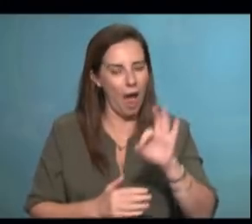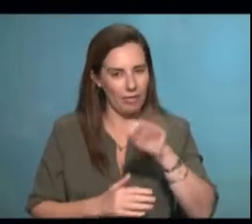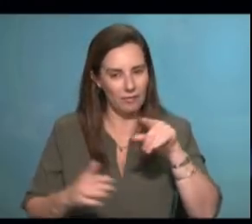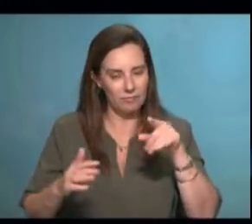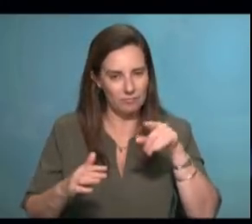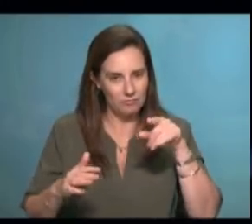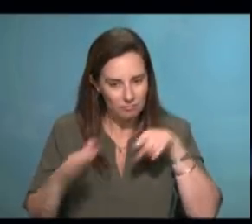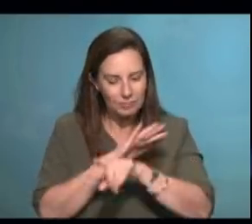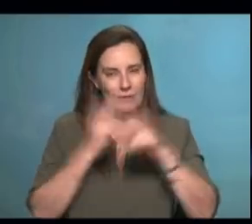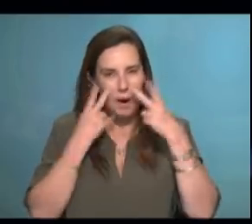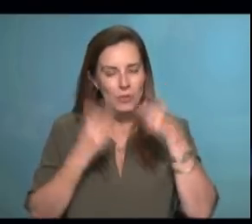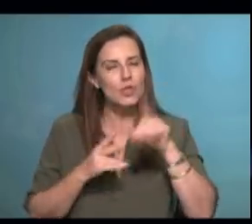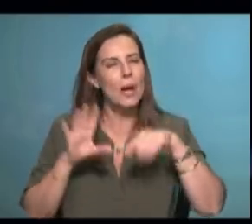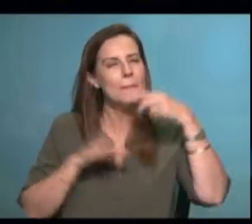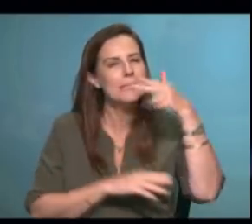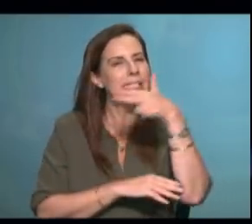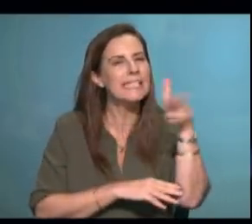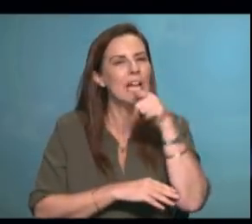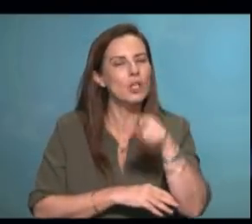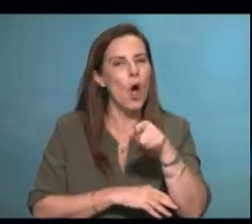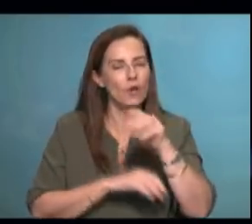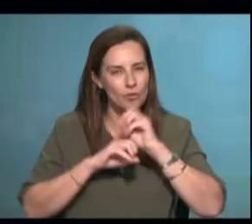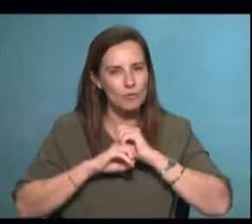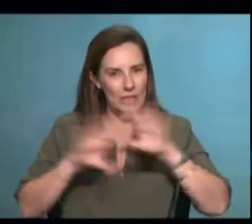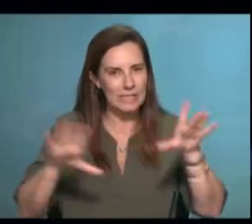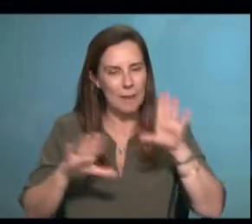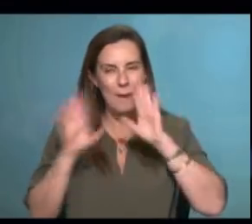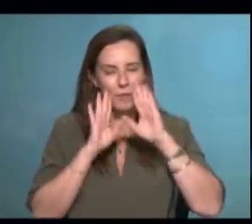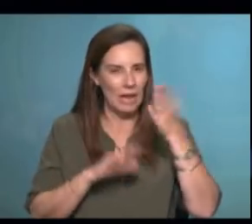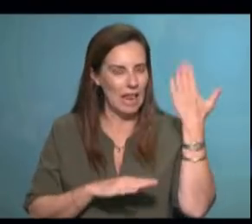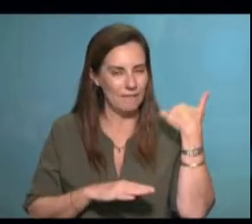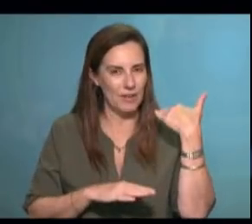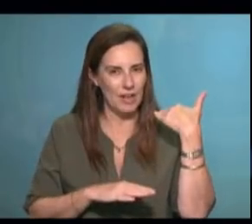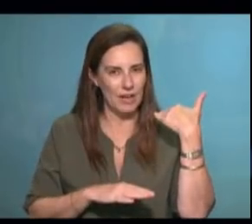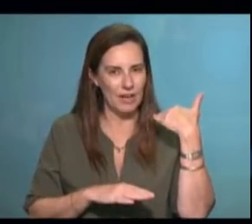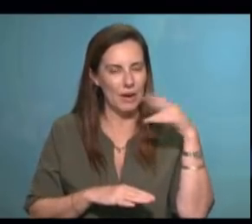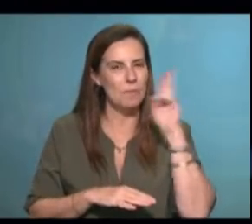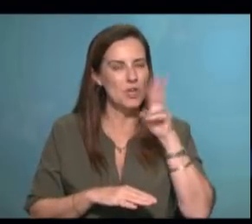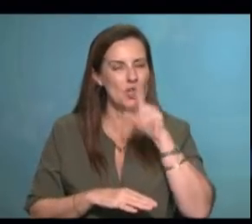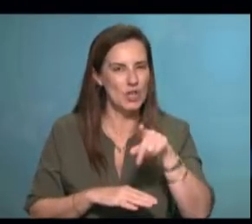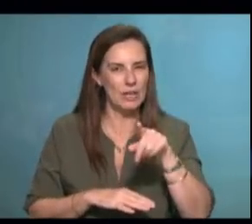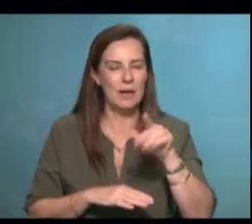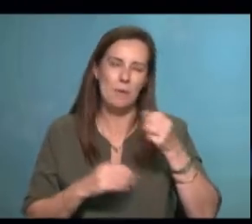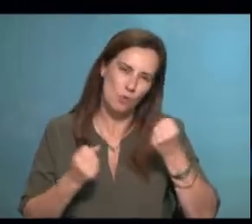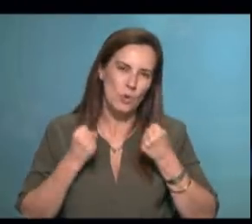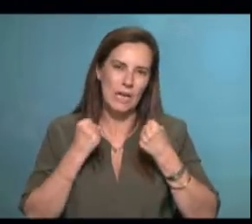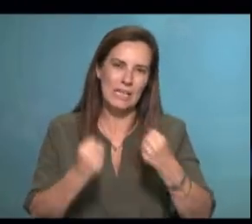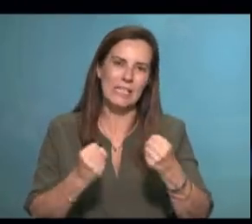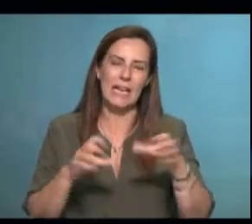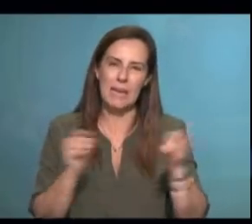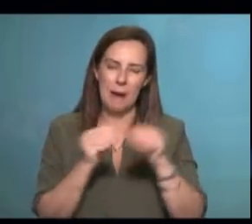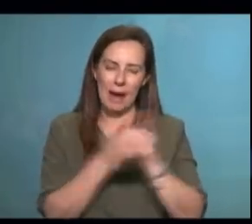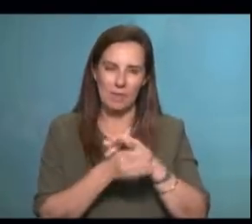מצוד. יש גם סרטון שהוא העלה לפייסבוק שלו, לפני שנפל, ביום שישי האחרון, במהלך נסיעה שהוא קיים עם חברים